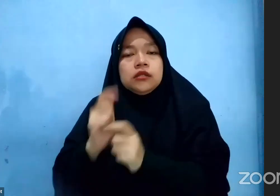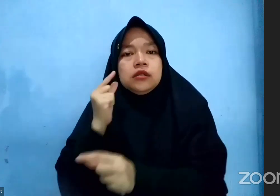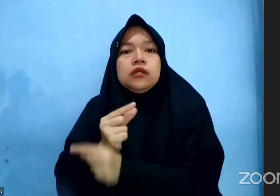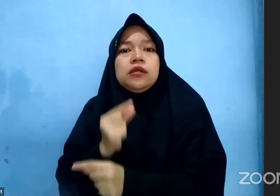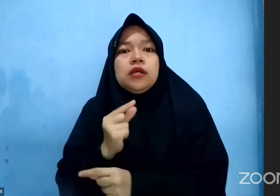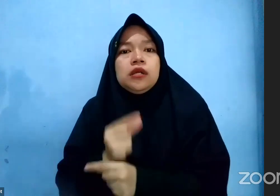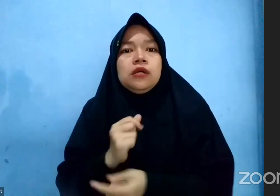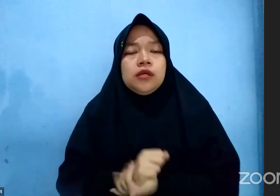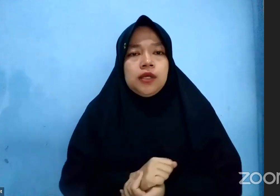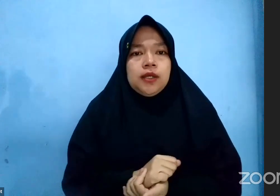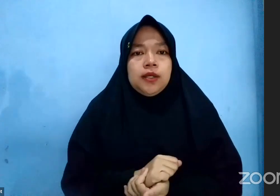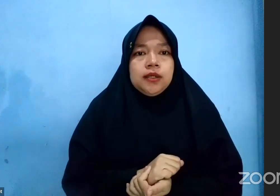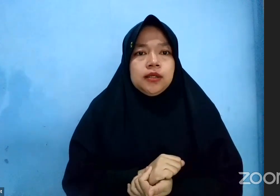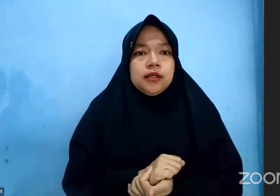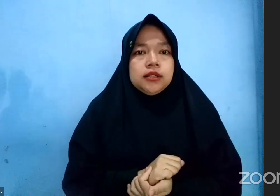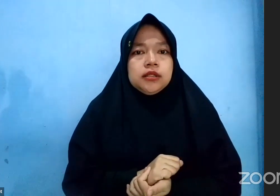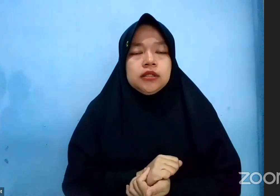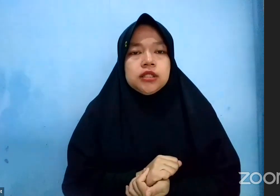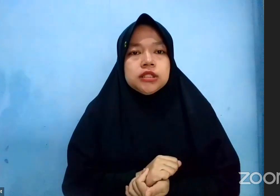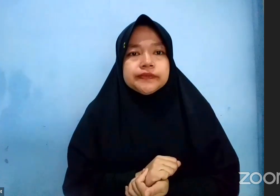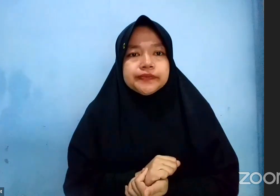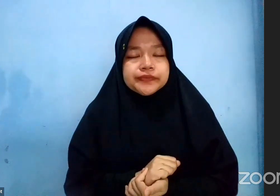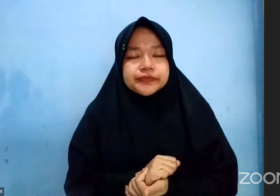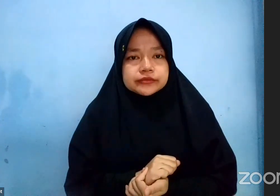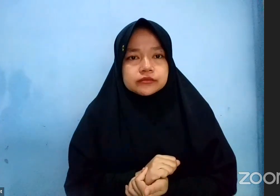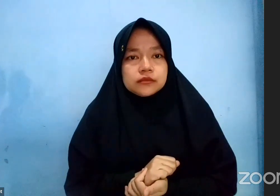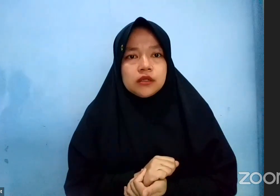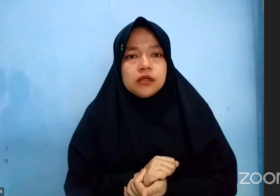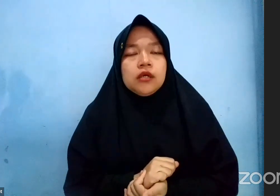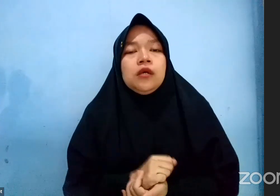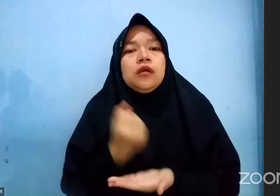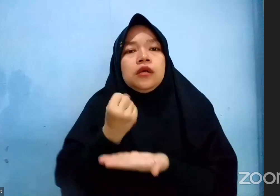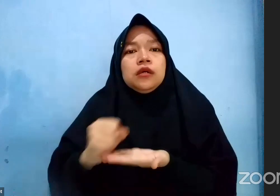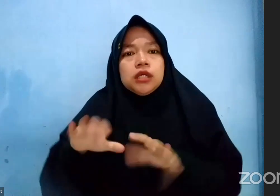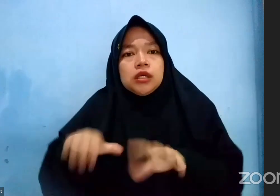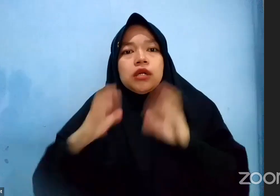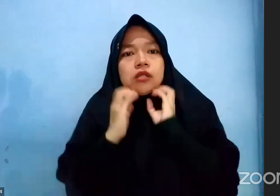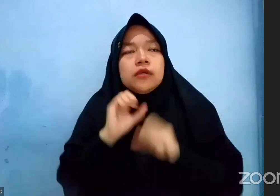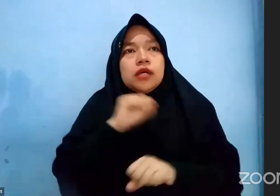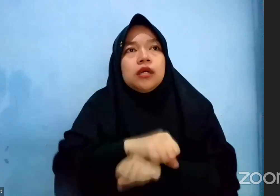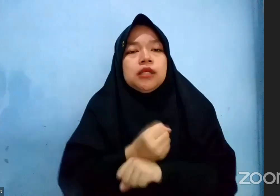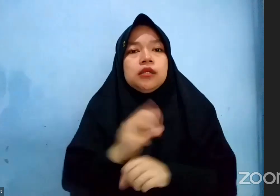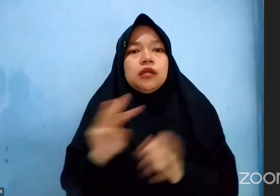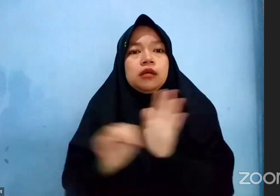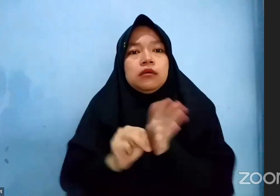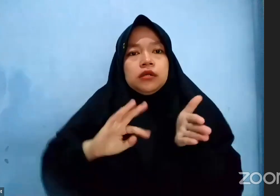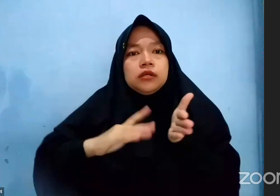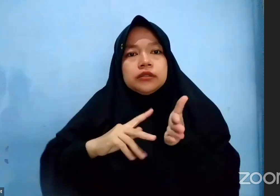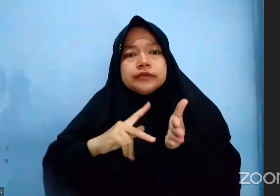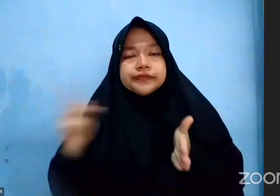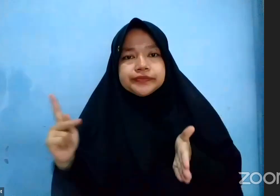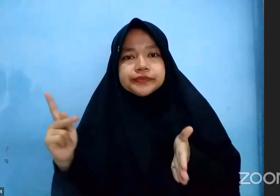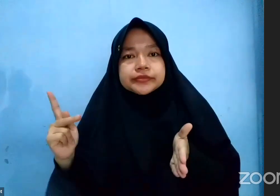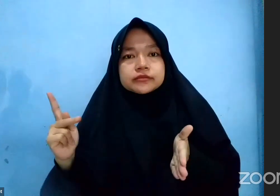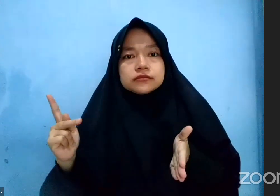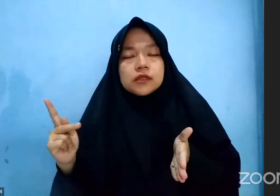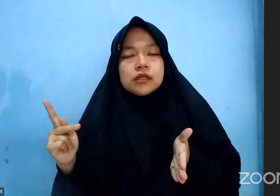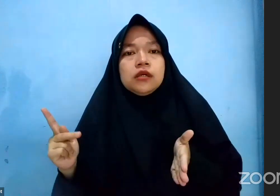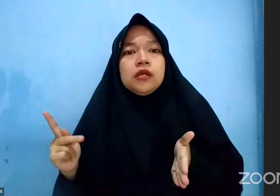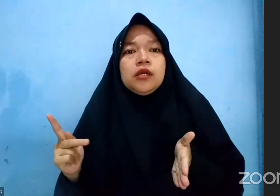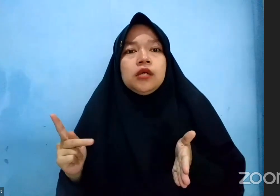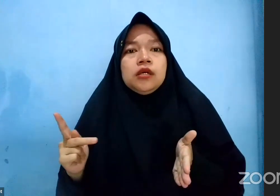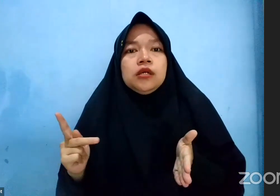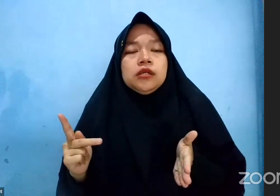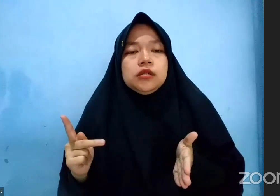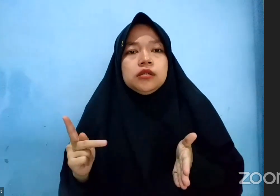mencoba mencoba mengikuti perintah itu dan mengajarkan ke siswa-siswinya ini kolaborasi Jadi kalau